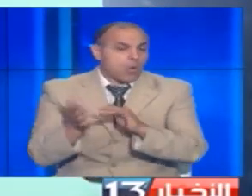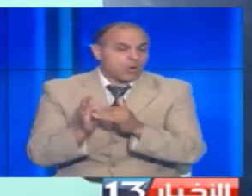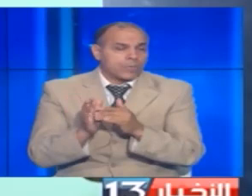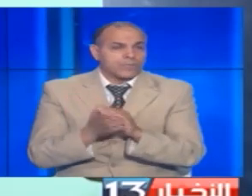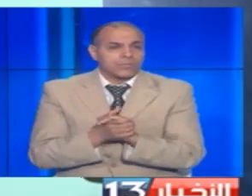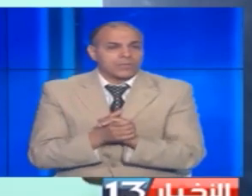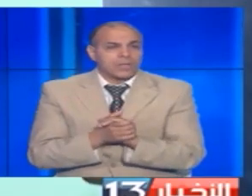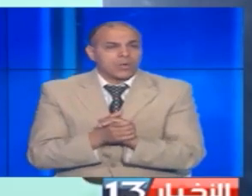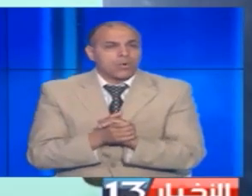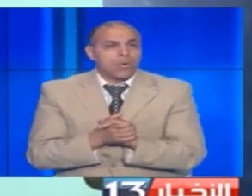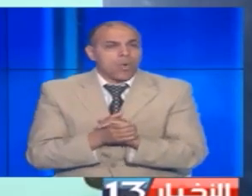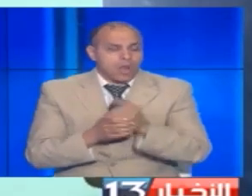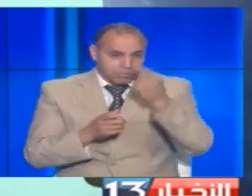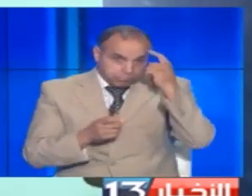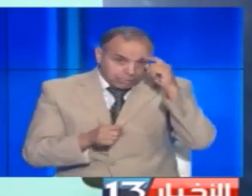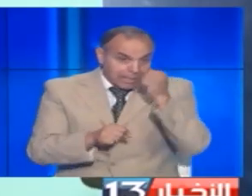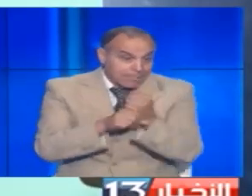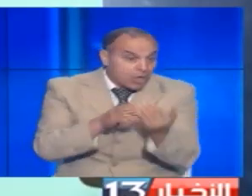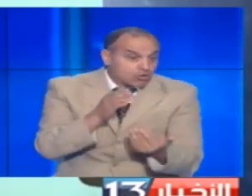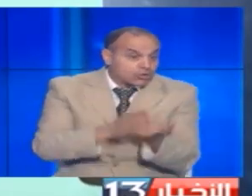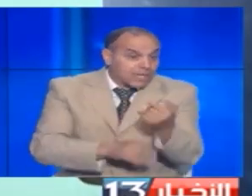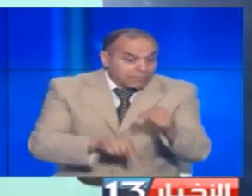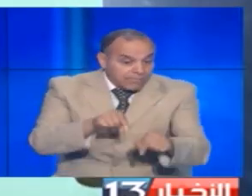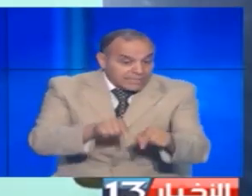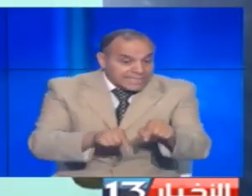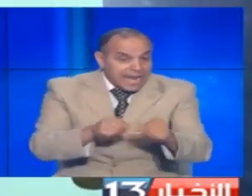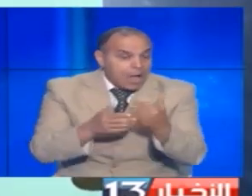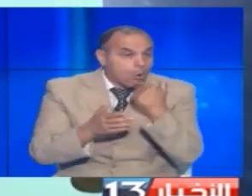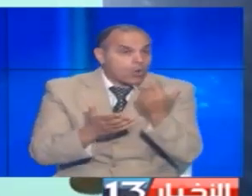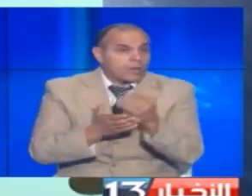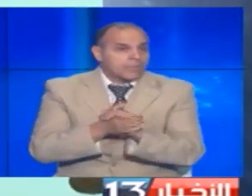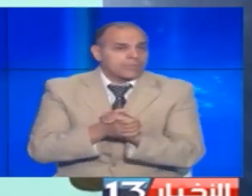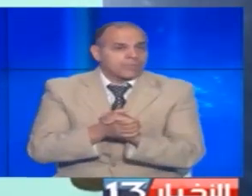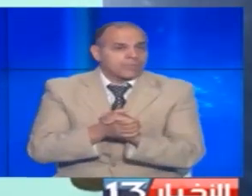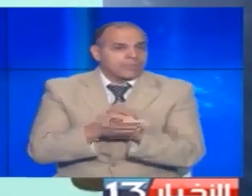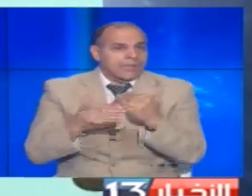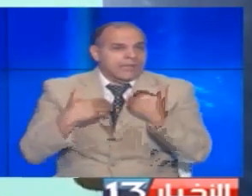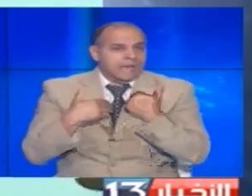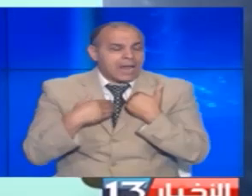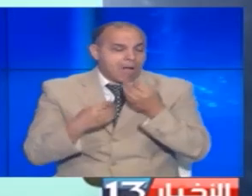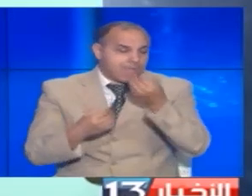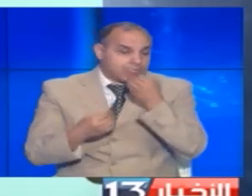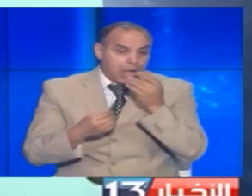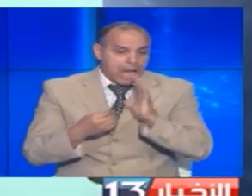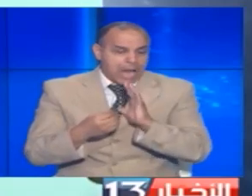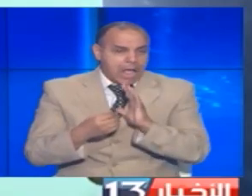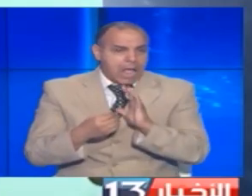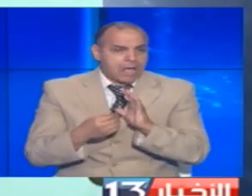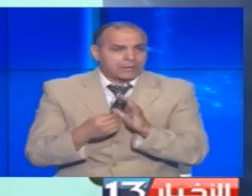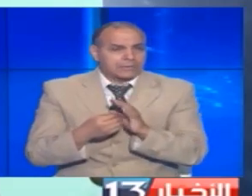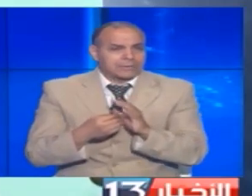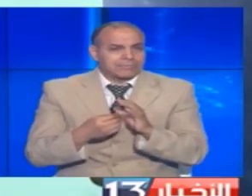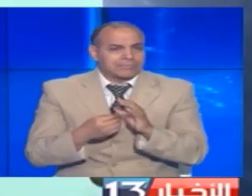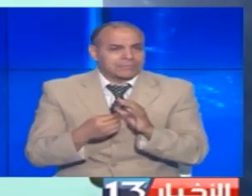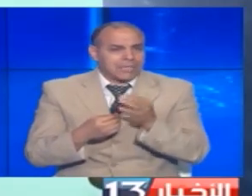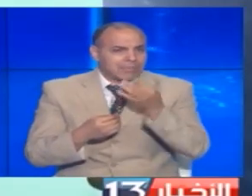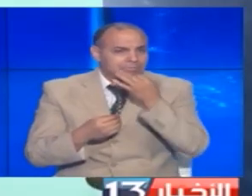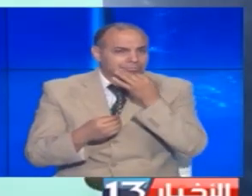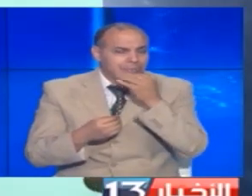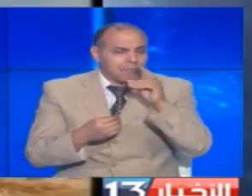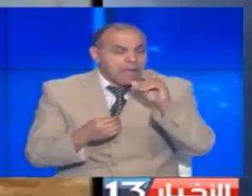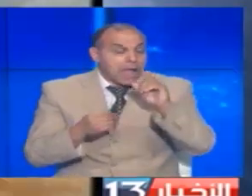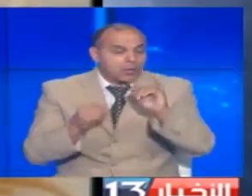اعتماد الانتاج الجديد اللي هم اه لربما لا يساعد كثيرا من ال اه ال ال الموريتانيين